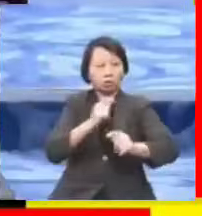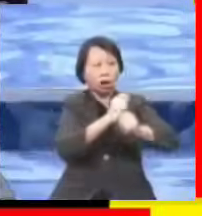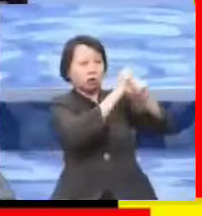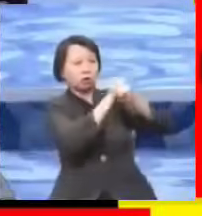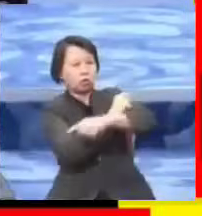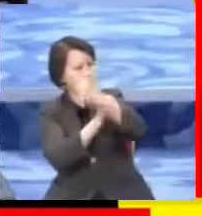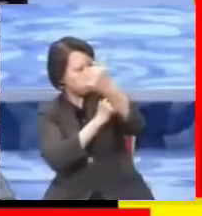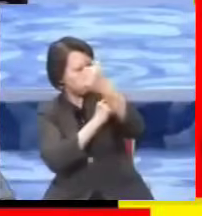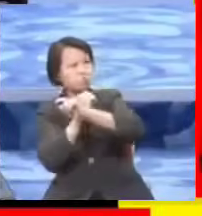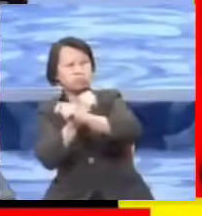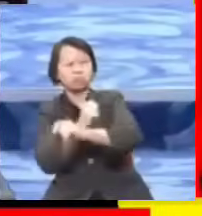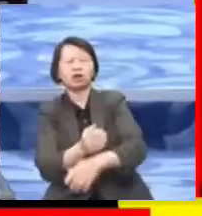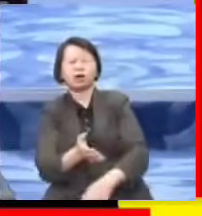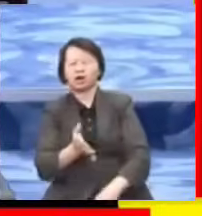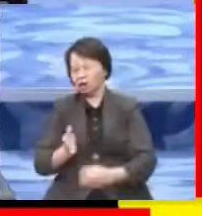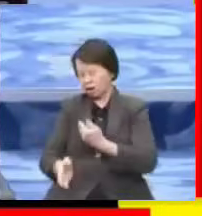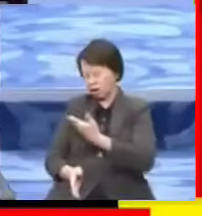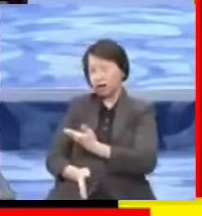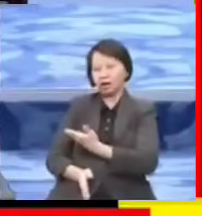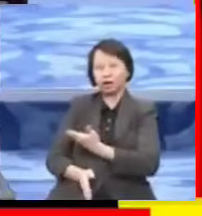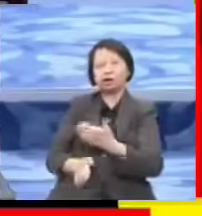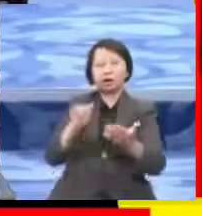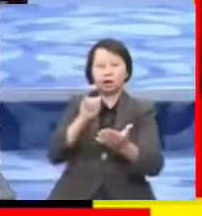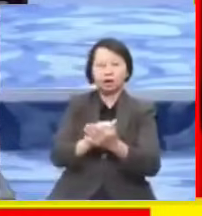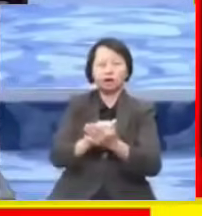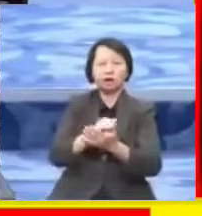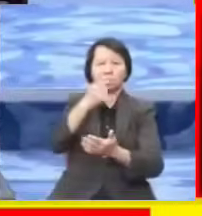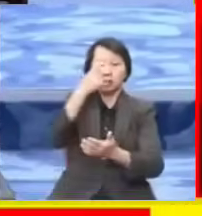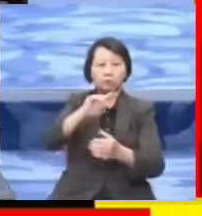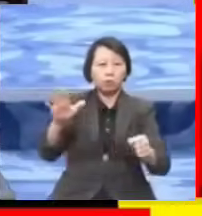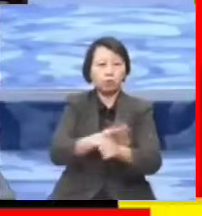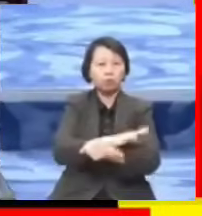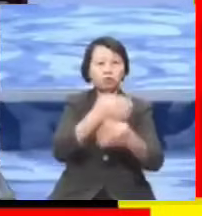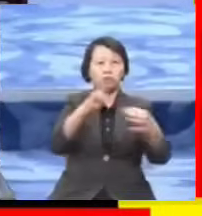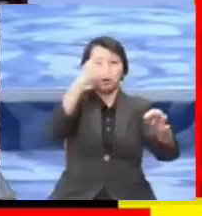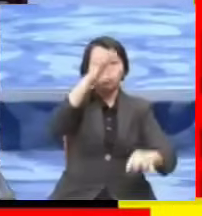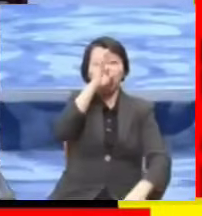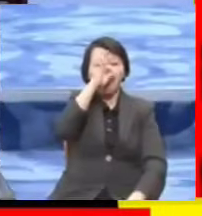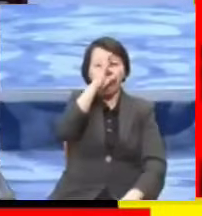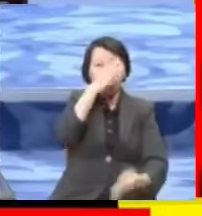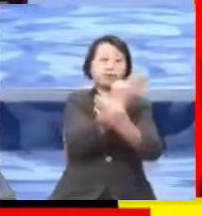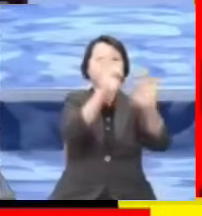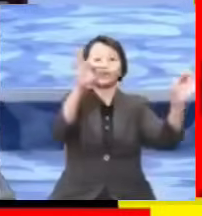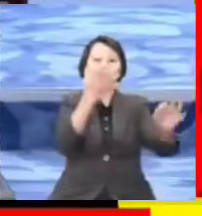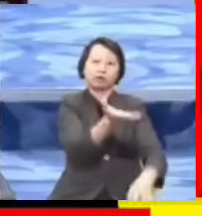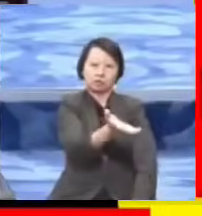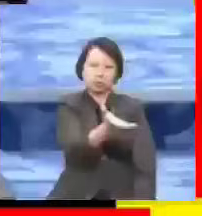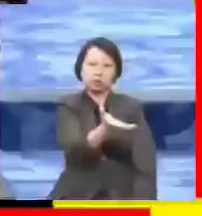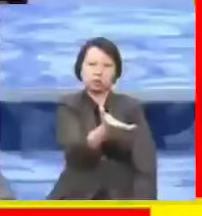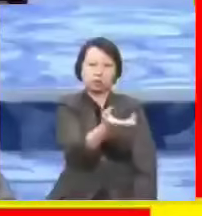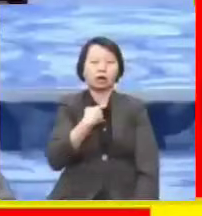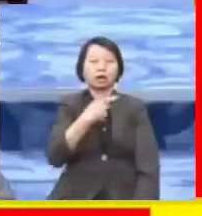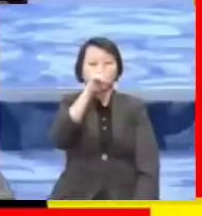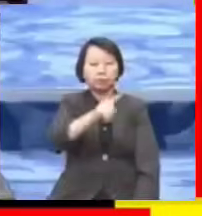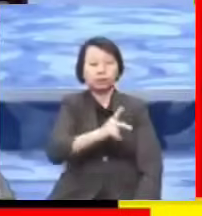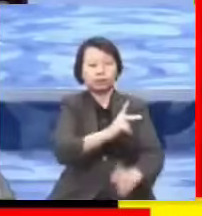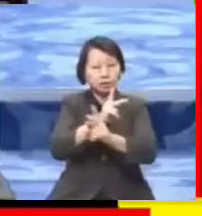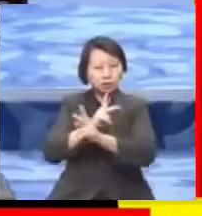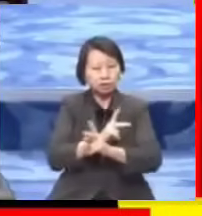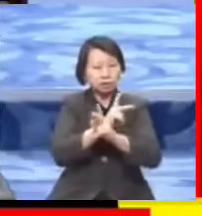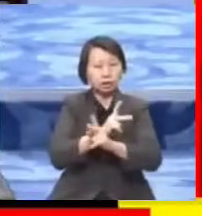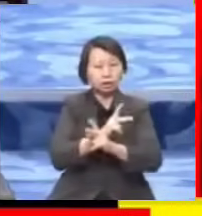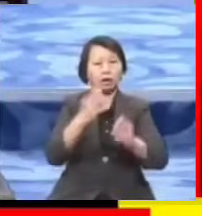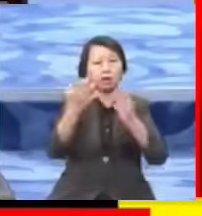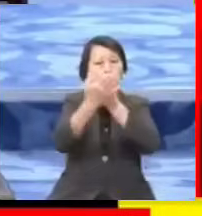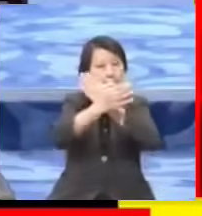pertahankan. Ini yang saya sebutkan total freedom for the wolves. Jadi kita sekarang ini mesti jaga supaya kebebasan